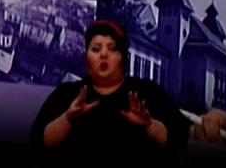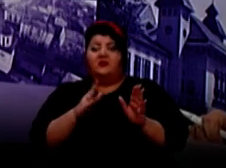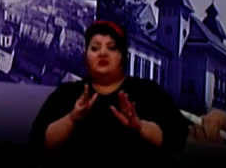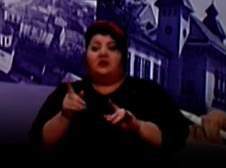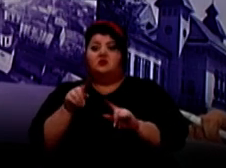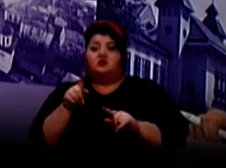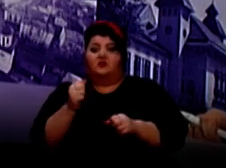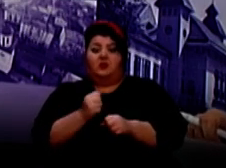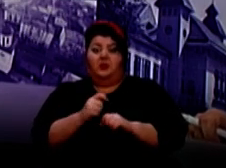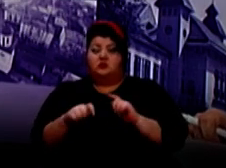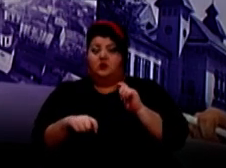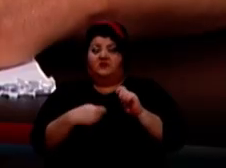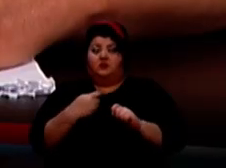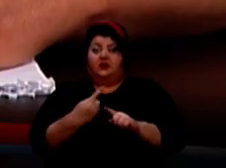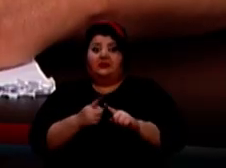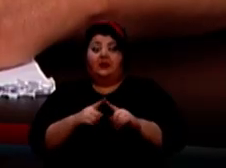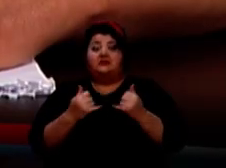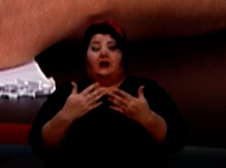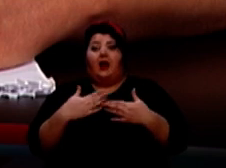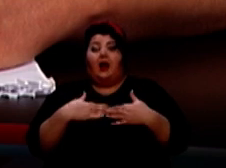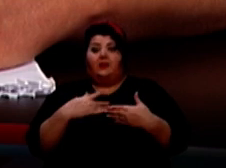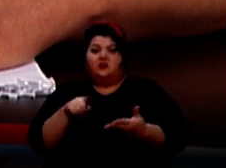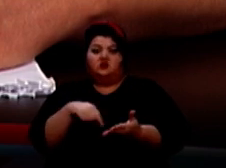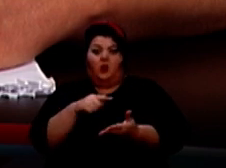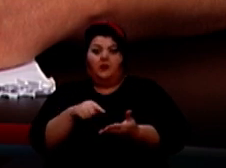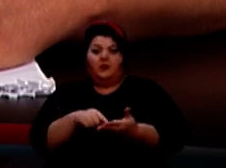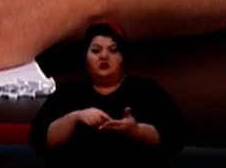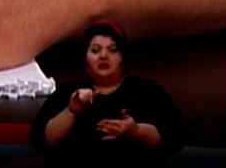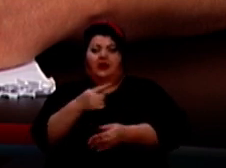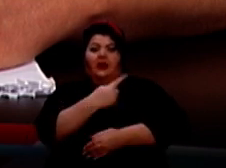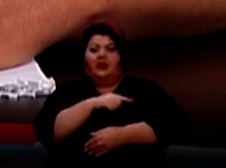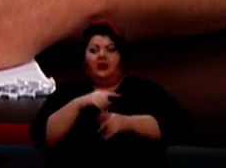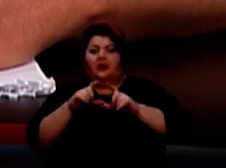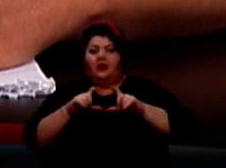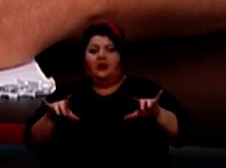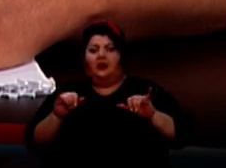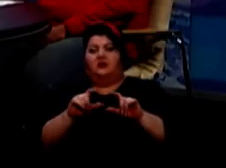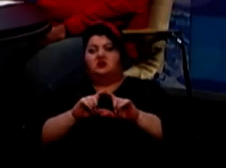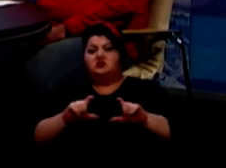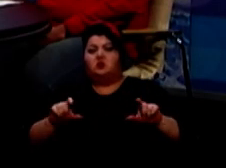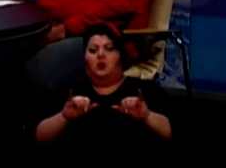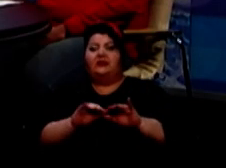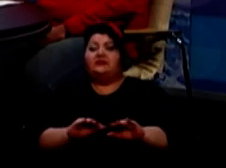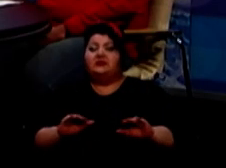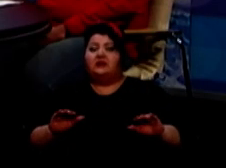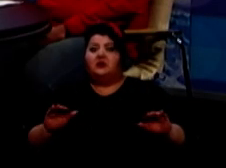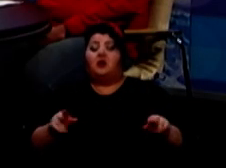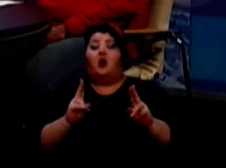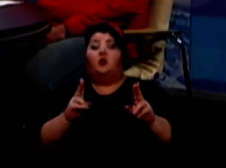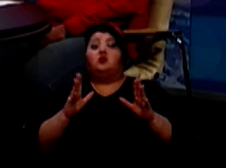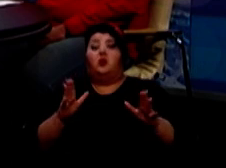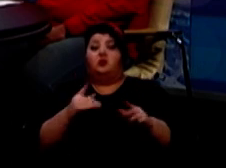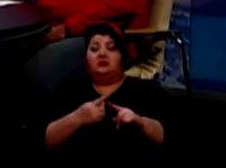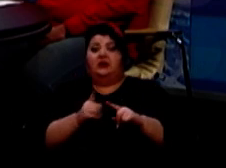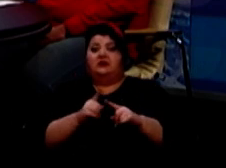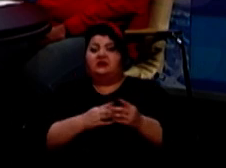працюють в збиток. А це для нашого міста взагалі-то і лікарні, і школи, і дитячі садочки. Хто буде нести за